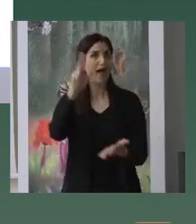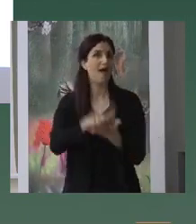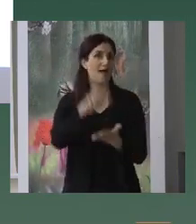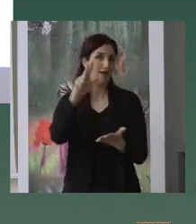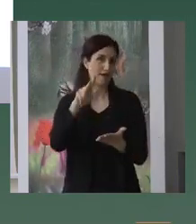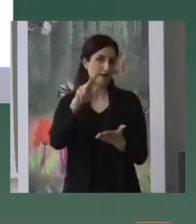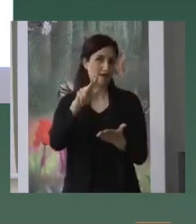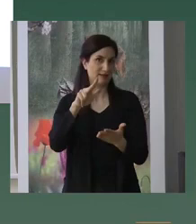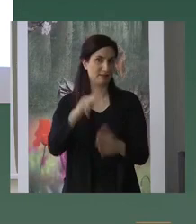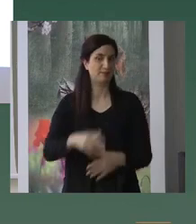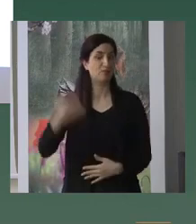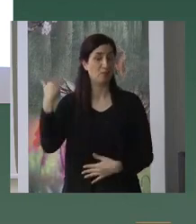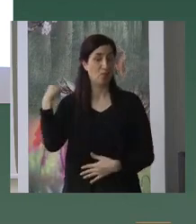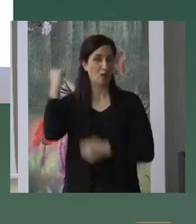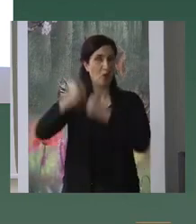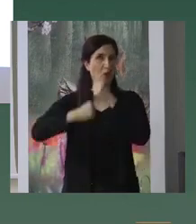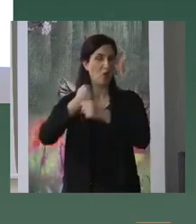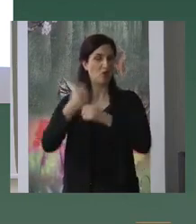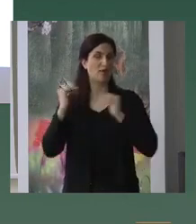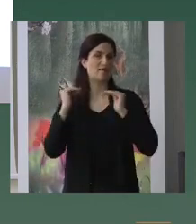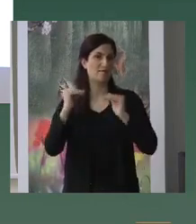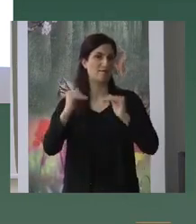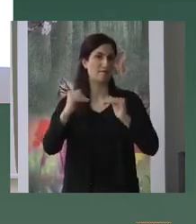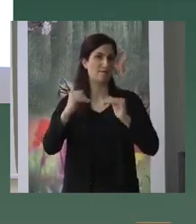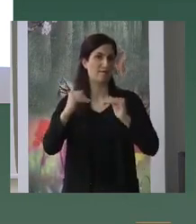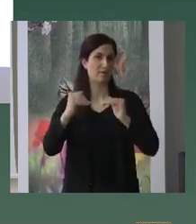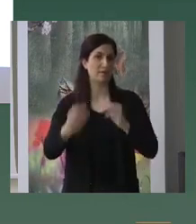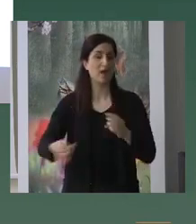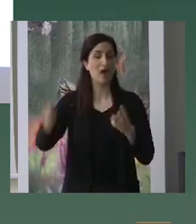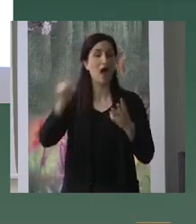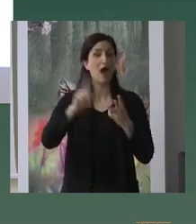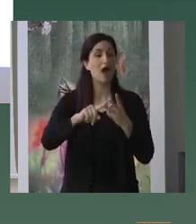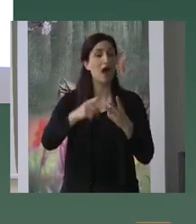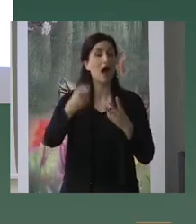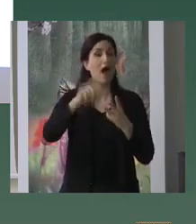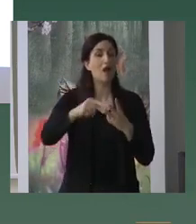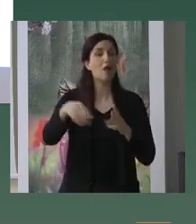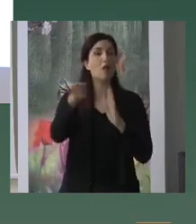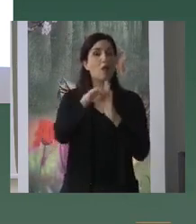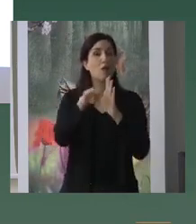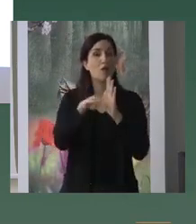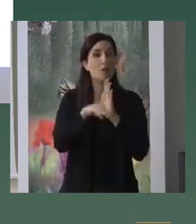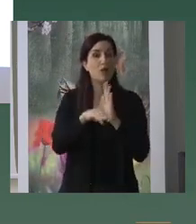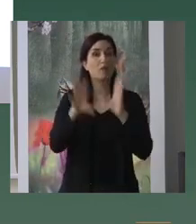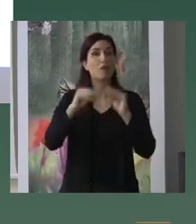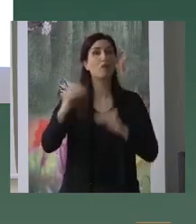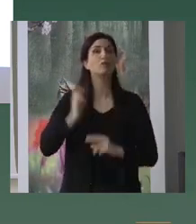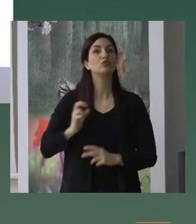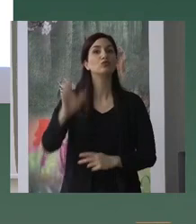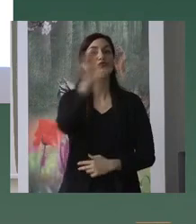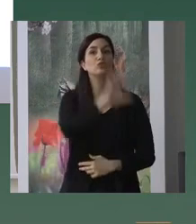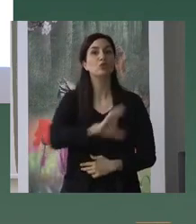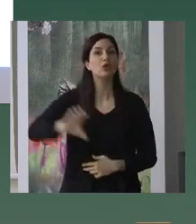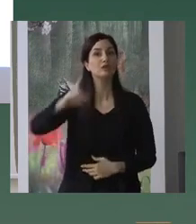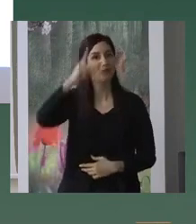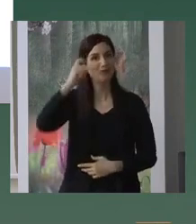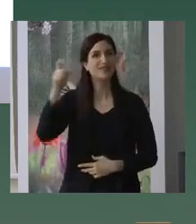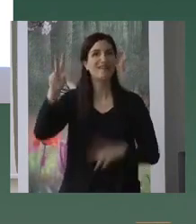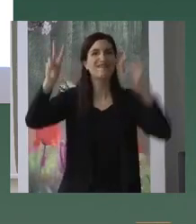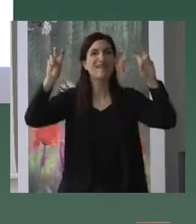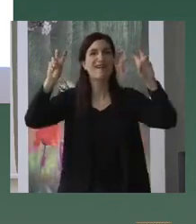αειφορικής διαχείρισης και εκπαίδευσης στον τομέα του τουρισμού, η Γαλάζια Σημαία, που φαντάζομαι ότι περισσότεροι τη γνωρίζετε, και το Green Key.